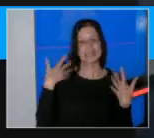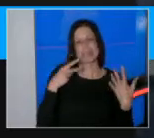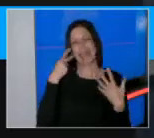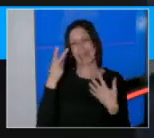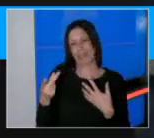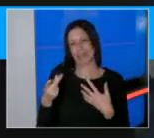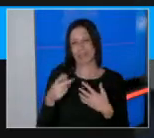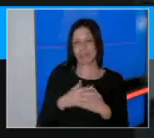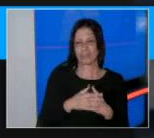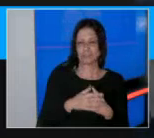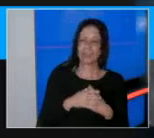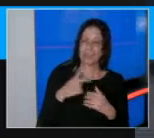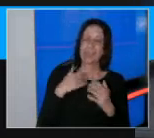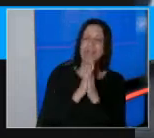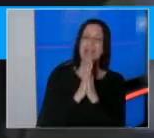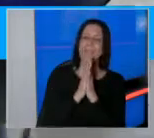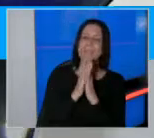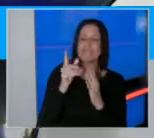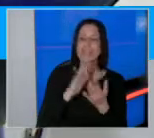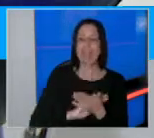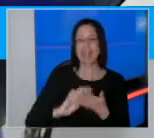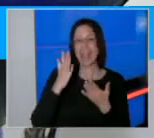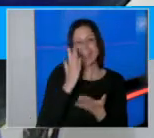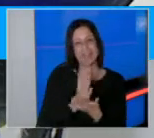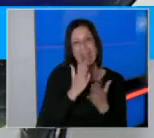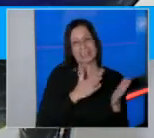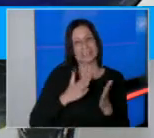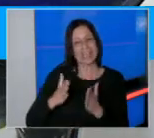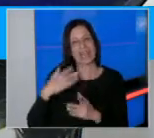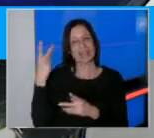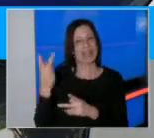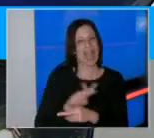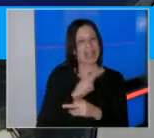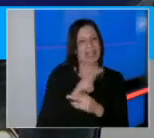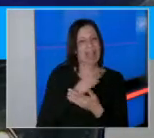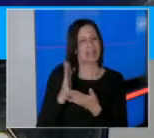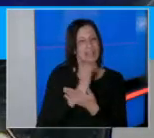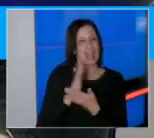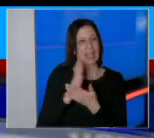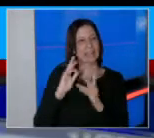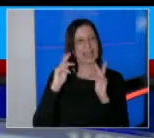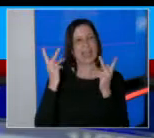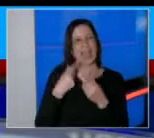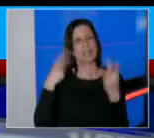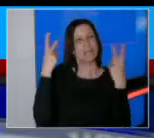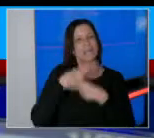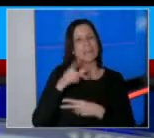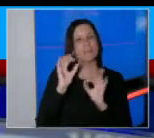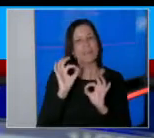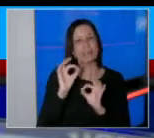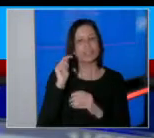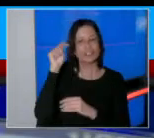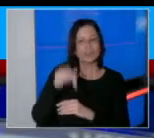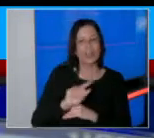אני... הפרץ. אני מקווה שהתחלת כבר להסתדר ולהתרגל ולארגן את הקהילה. אני מבין שאתה ממש רק הגעת